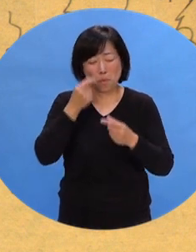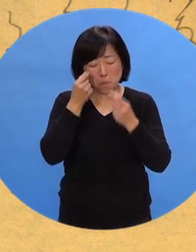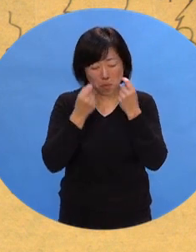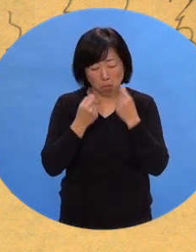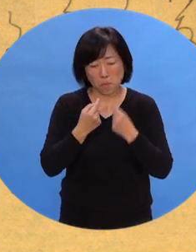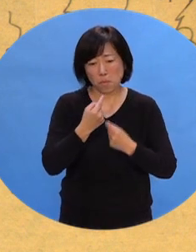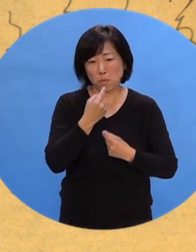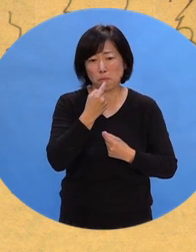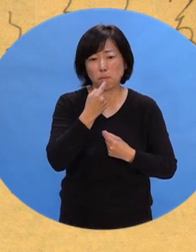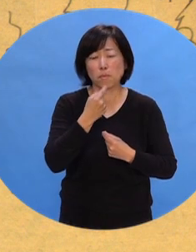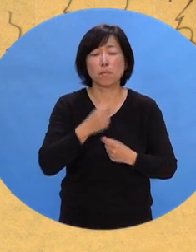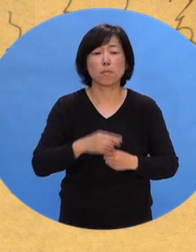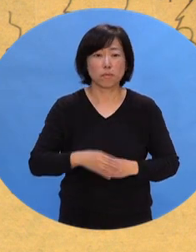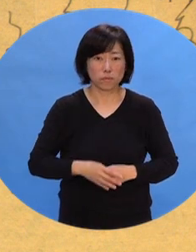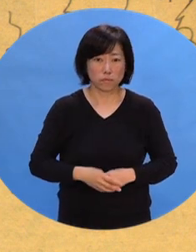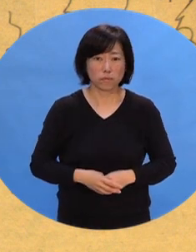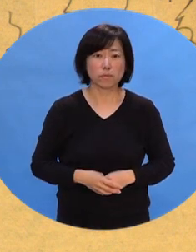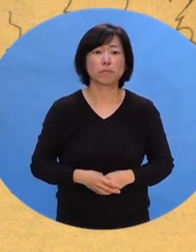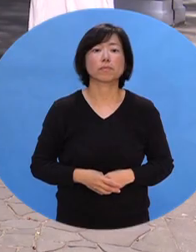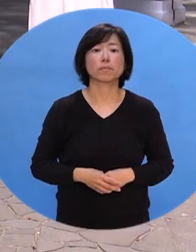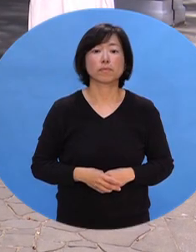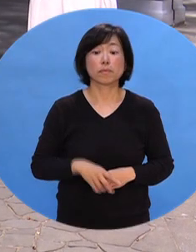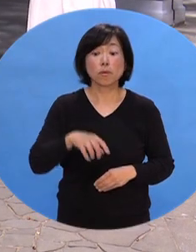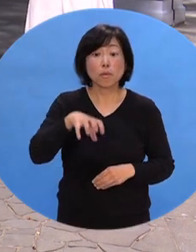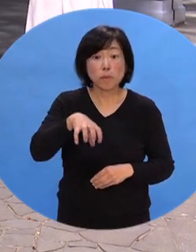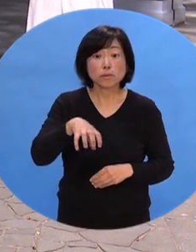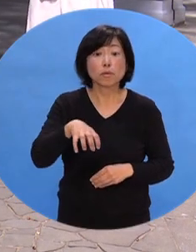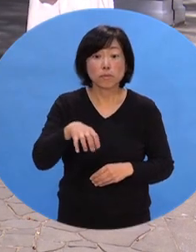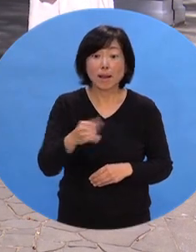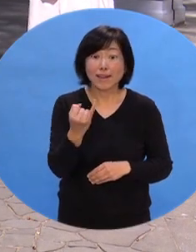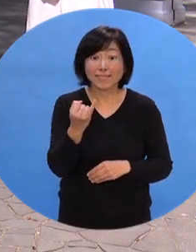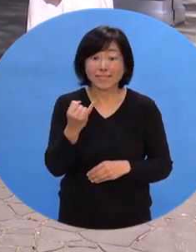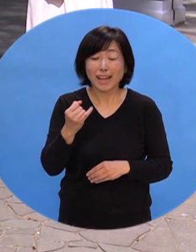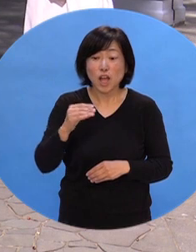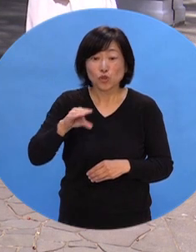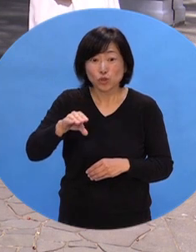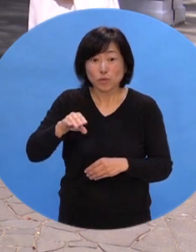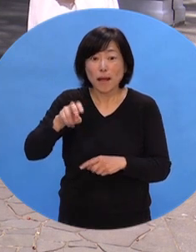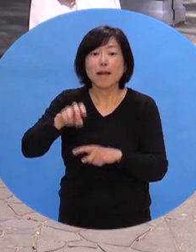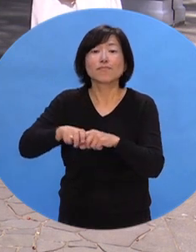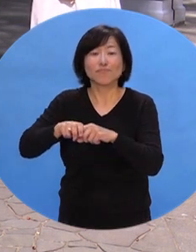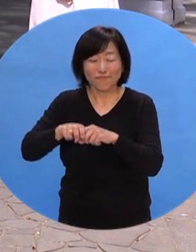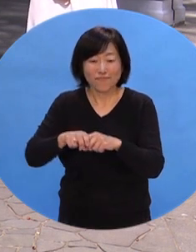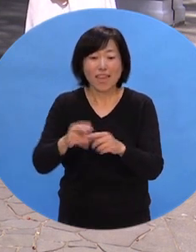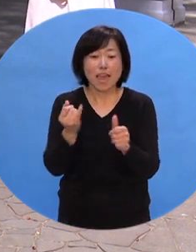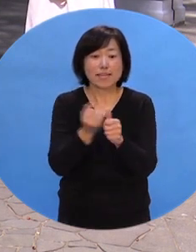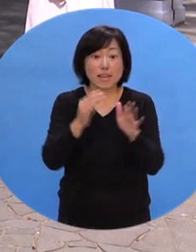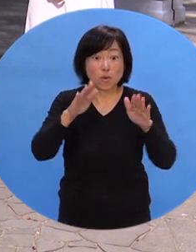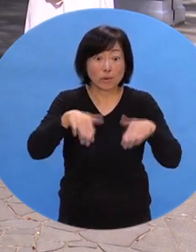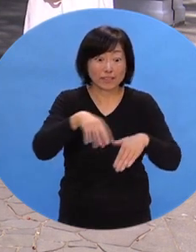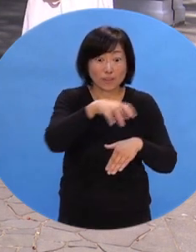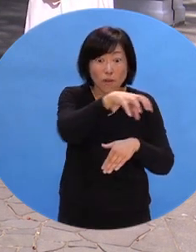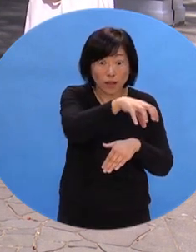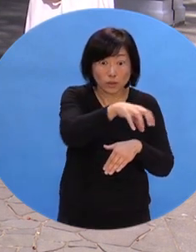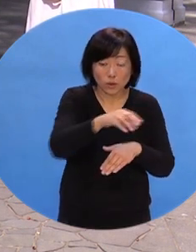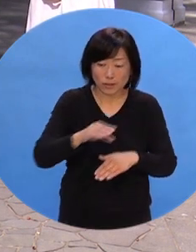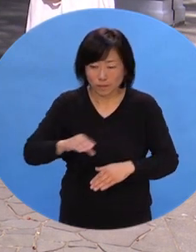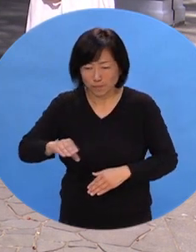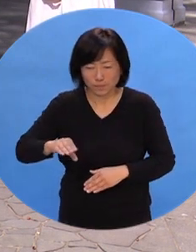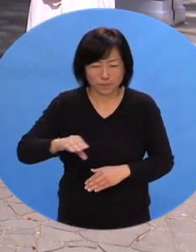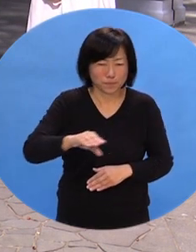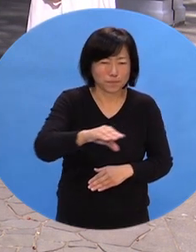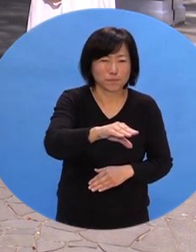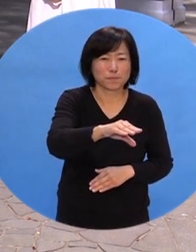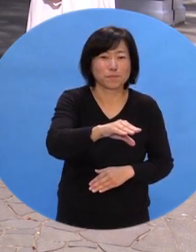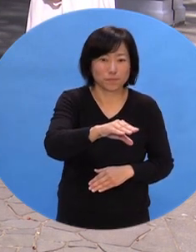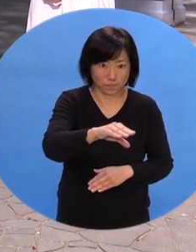涙が出てまいります。 この場所で車に乗り込んで結婚式の会場となった軍人会館へ